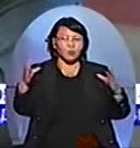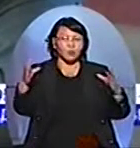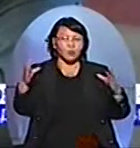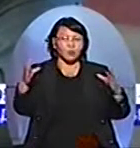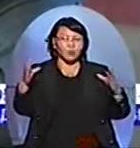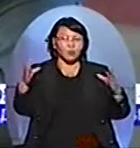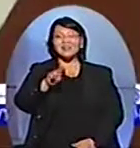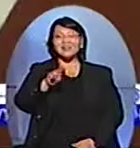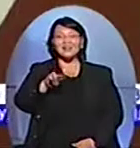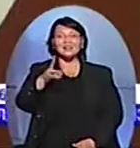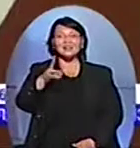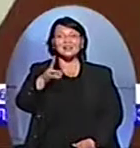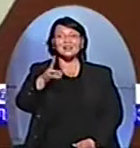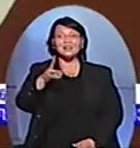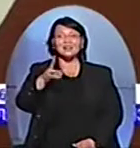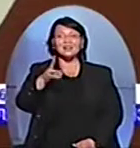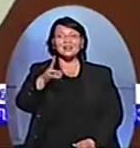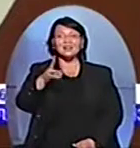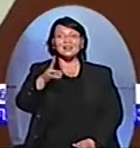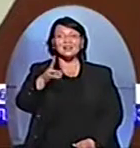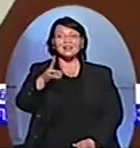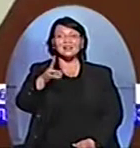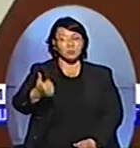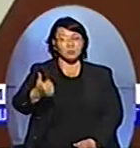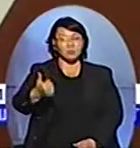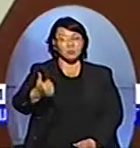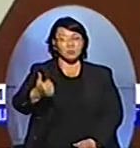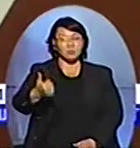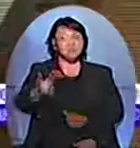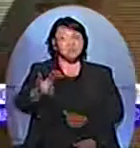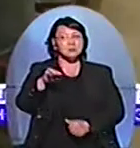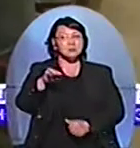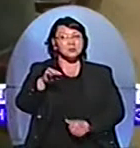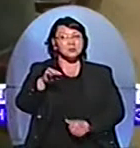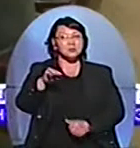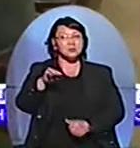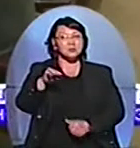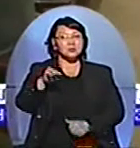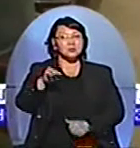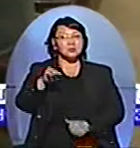Энэ тэгэл өөр